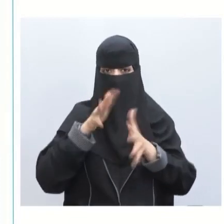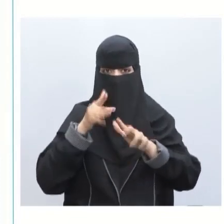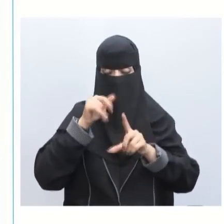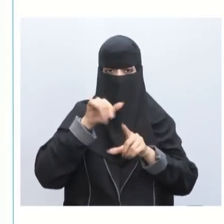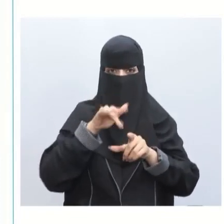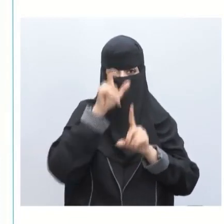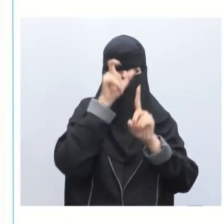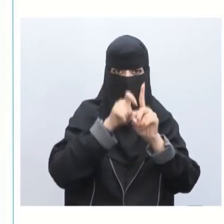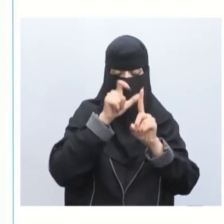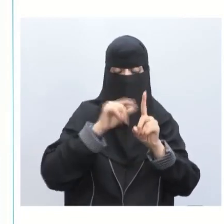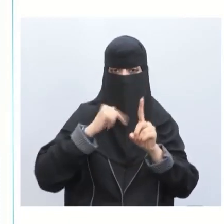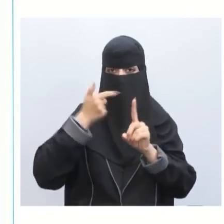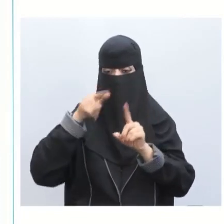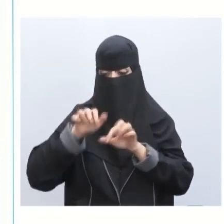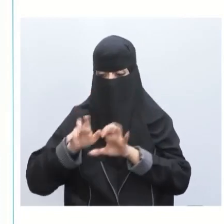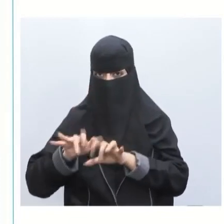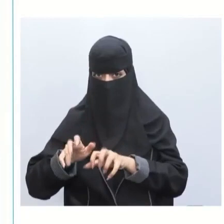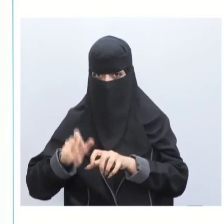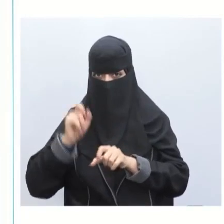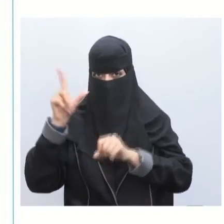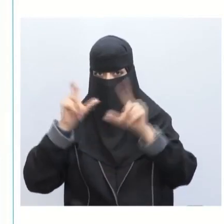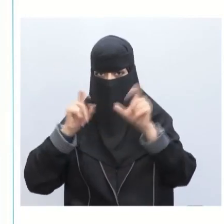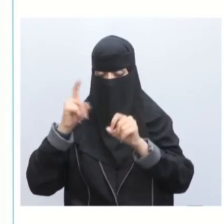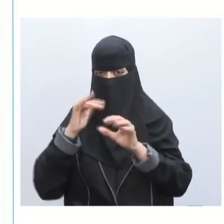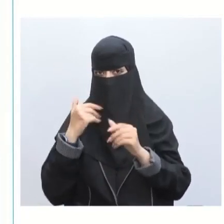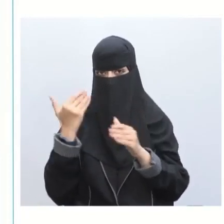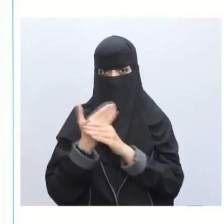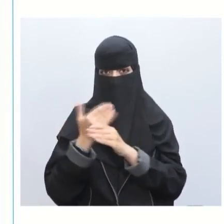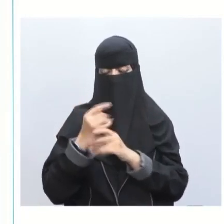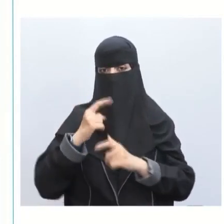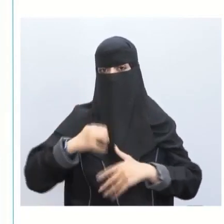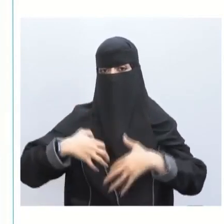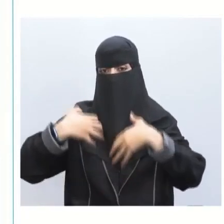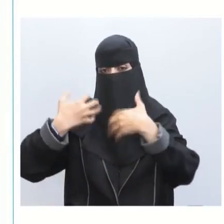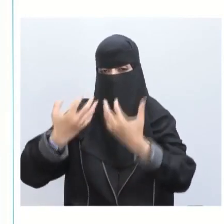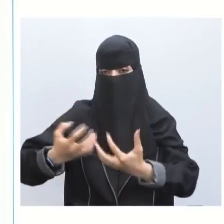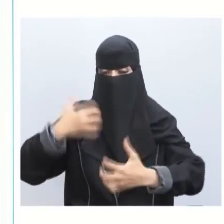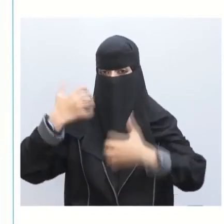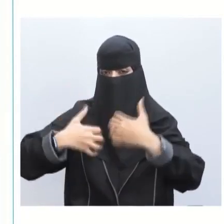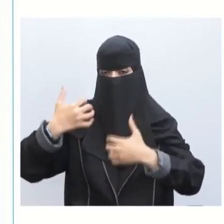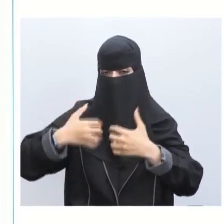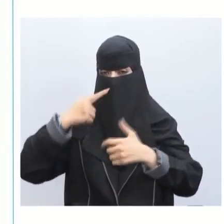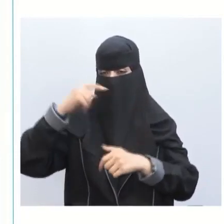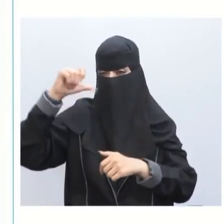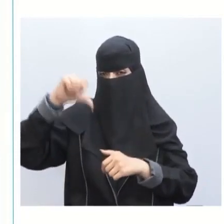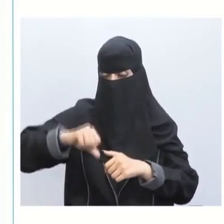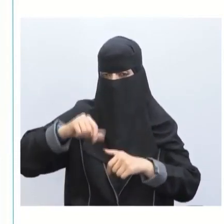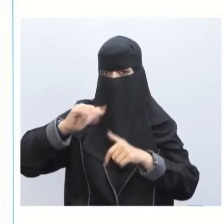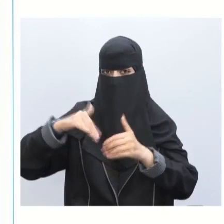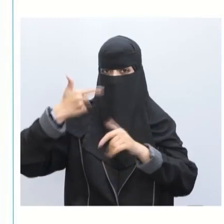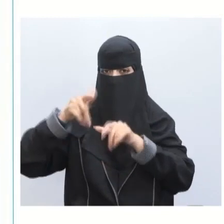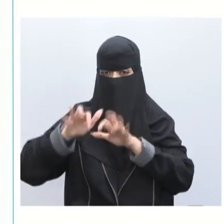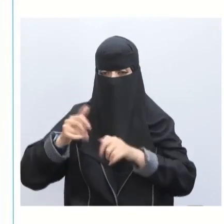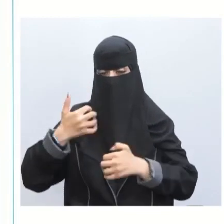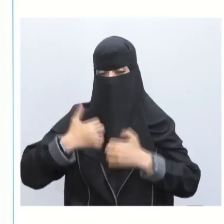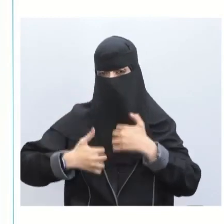الاشخاص الى الانترنت لماذا لتفريغ مشاعرهم السلبيه مثل